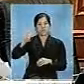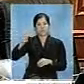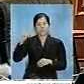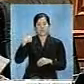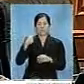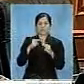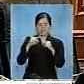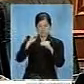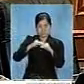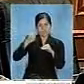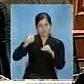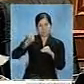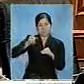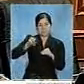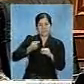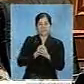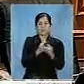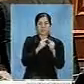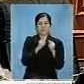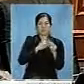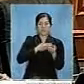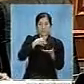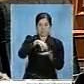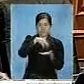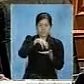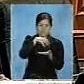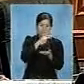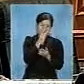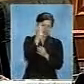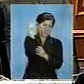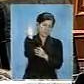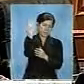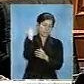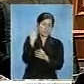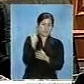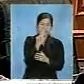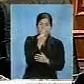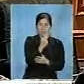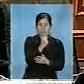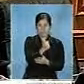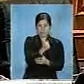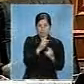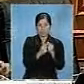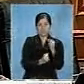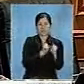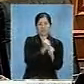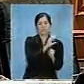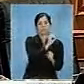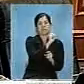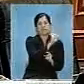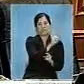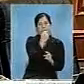ครับแต่ผมขออนุญาตมองย้อนไปได้ไหมครับตอนปี51เนี่ยหนี้สิน